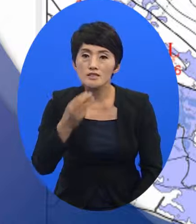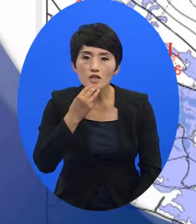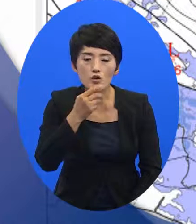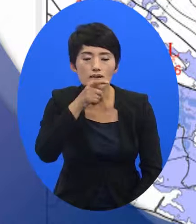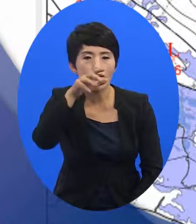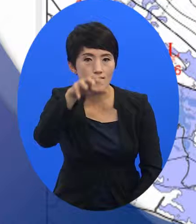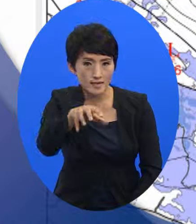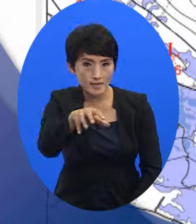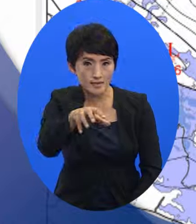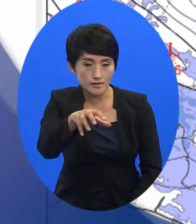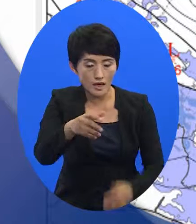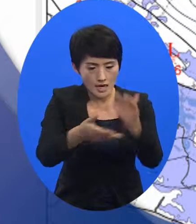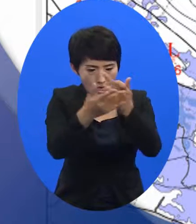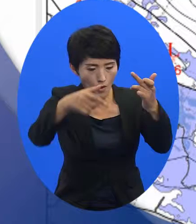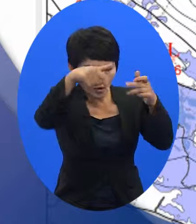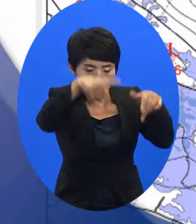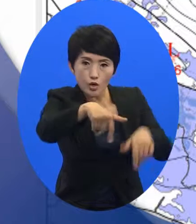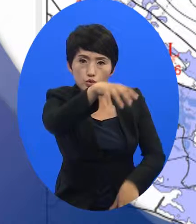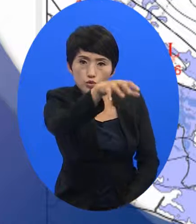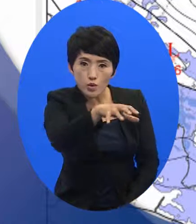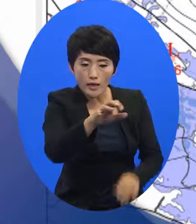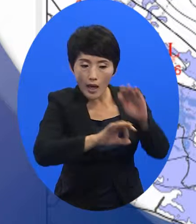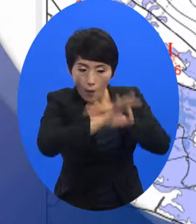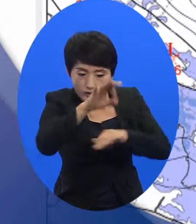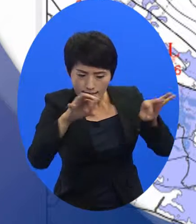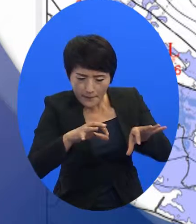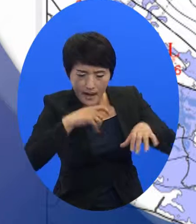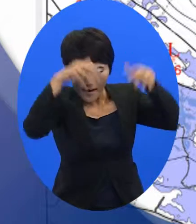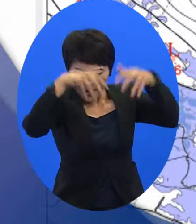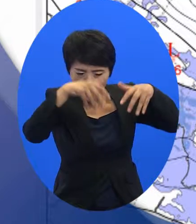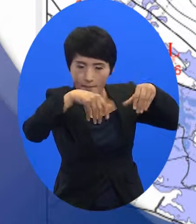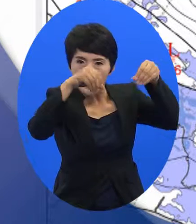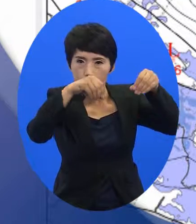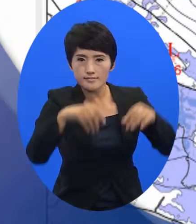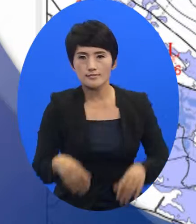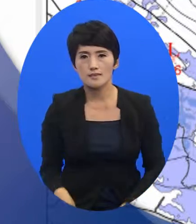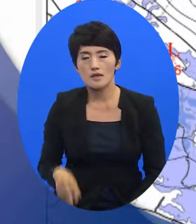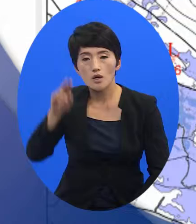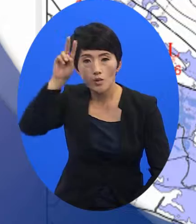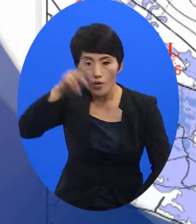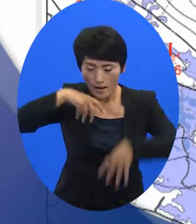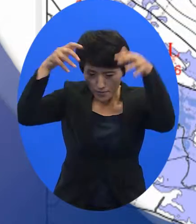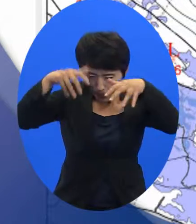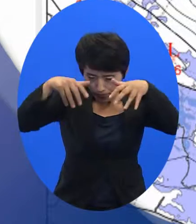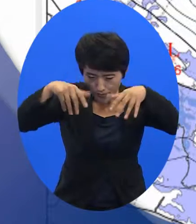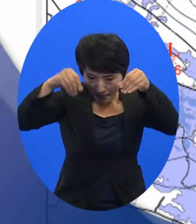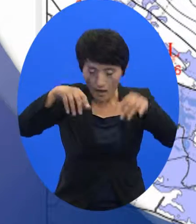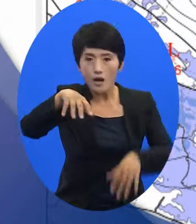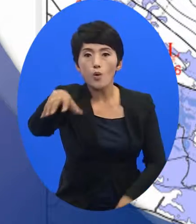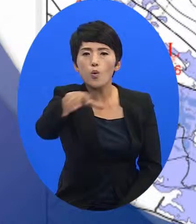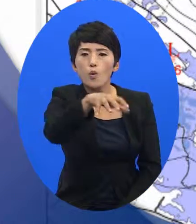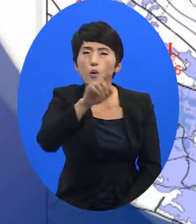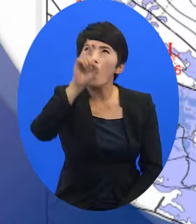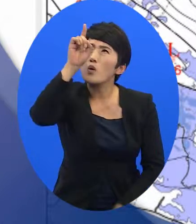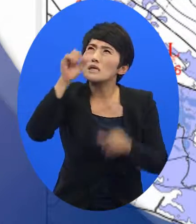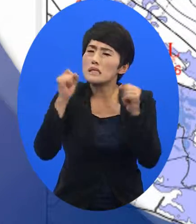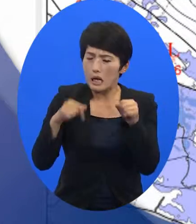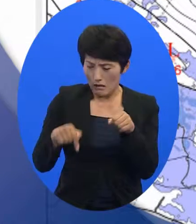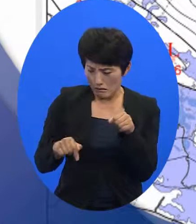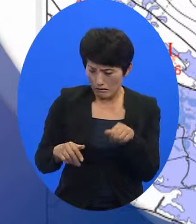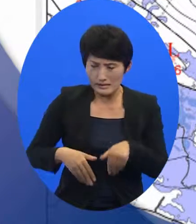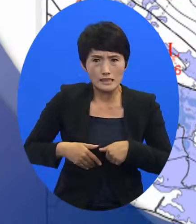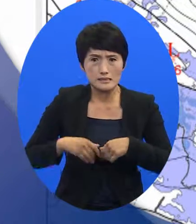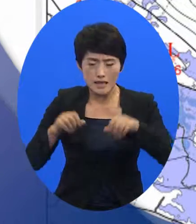서울 경기도와 강원도 영서는 오전에도 한때 소나기 오는 곳이 있겠습니다. 모레 소나기가 오는 곳에서는 대기 불안정으로 돌풍과